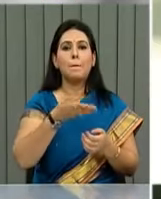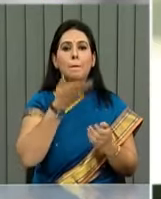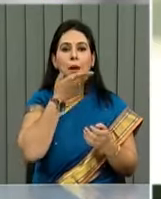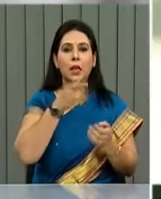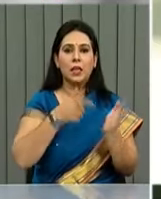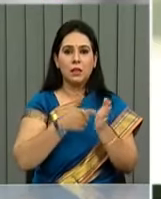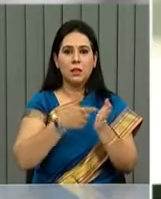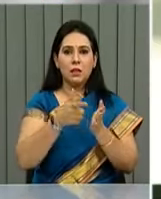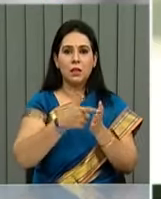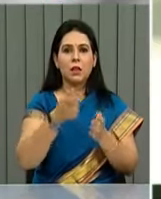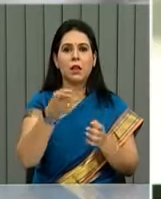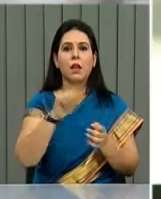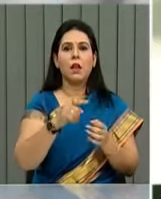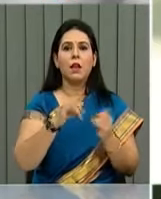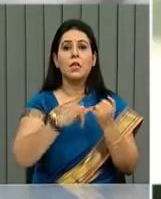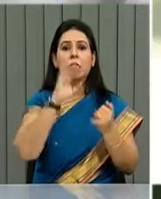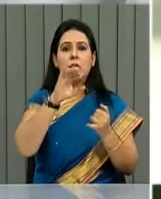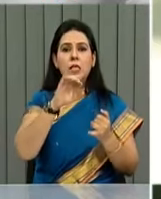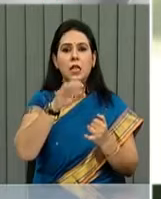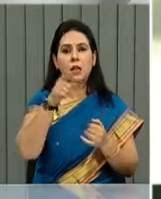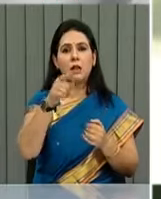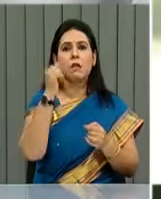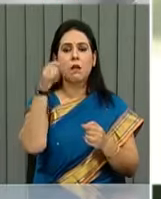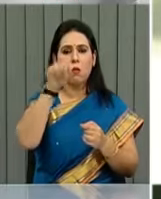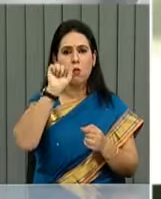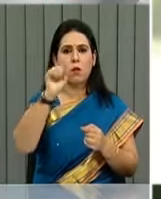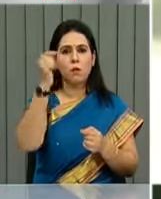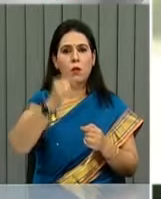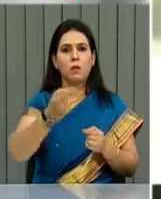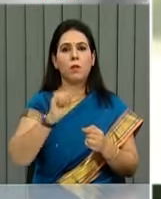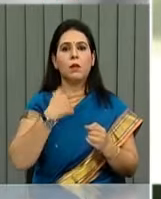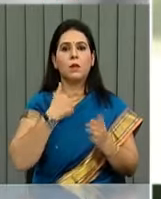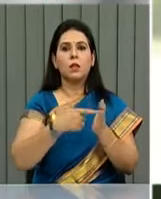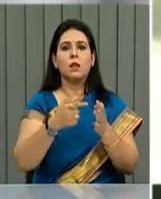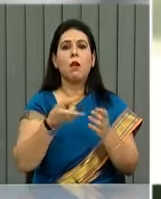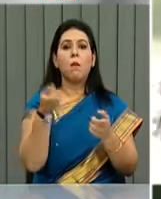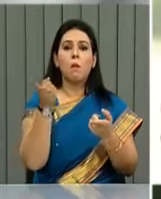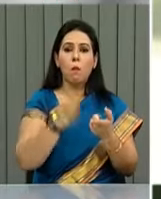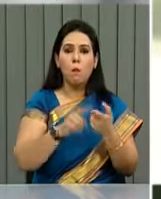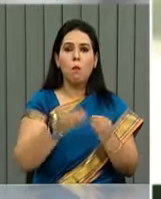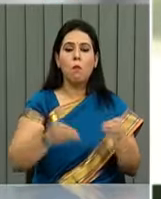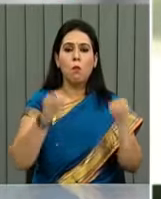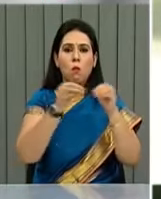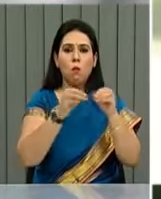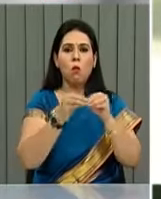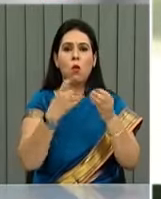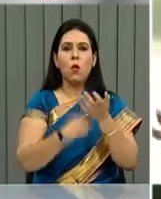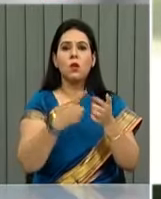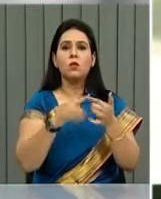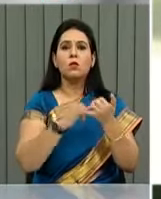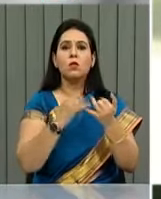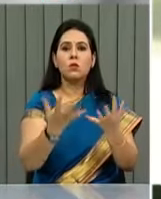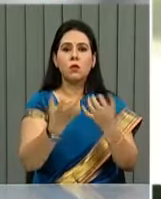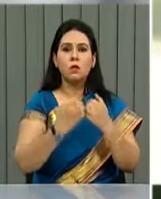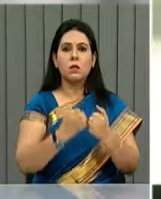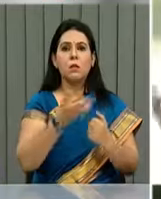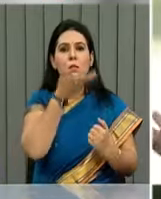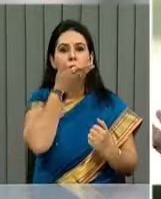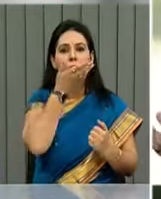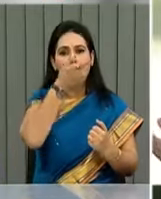सिंचाई हालांकि राज्यों का विषय है, लेकिन हमें उस सिंचाई के लिए और साधन केंद्र भी दे ताकि पानी की समस्या,